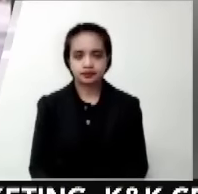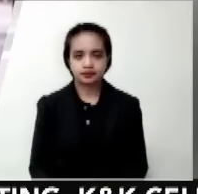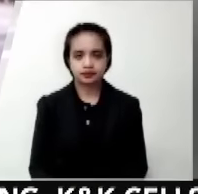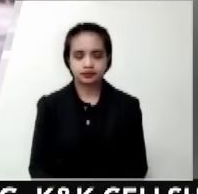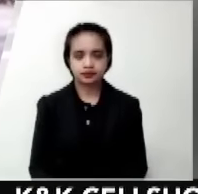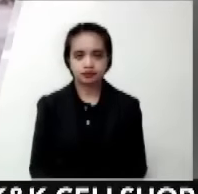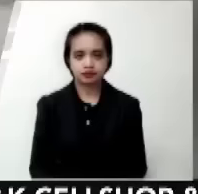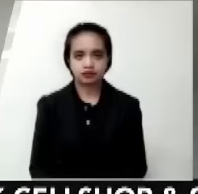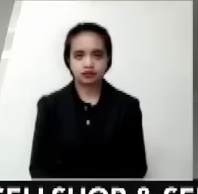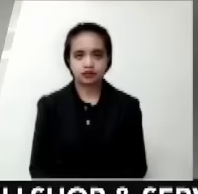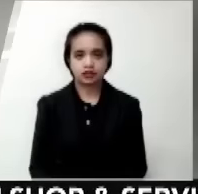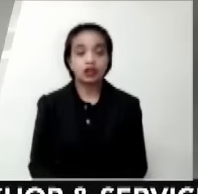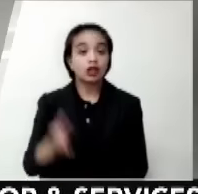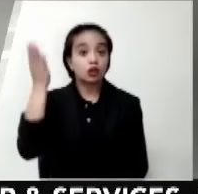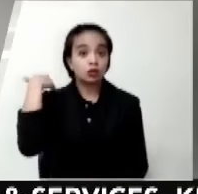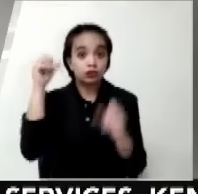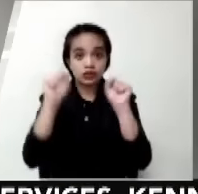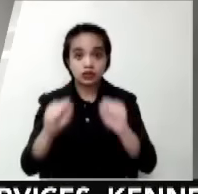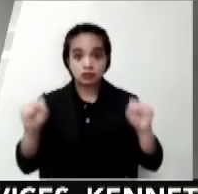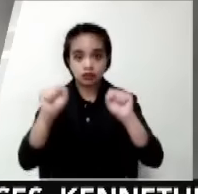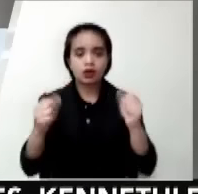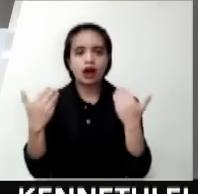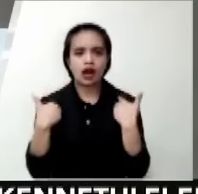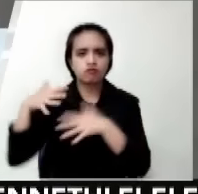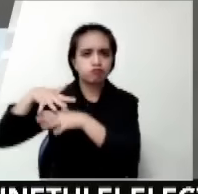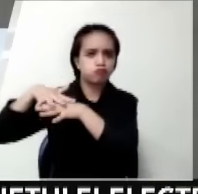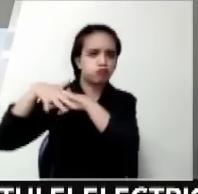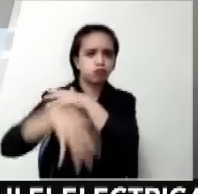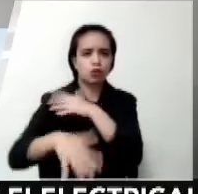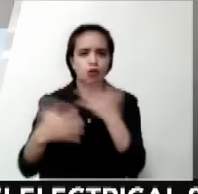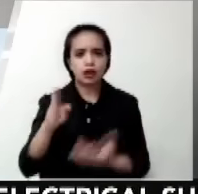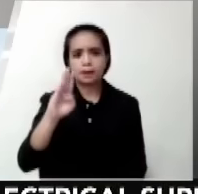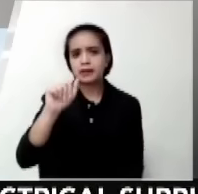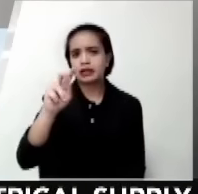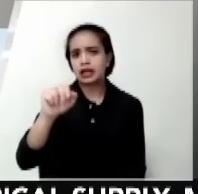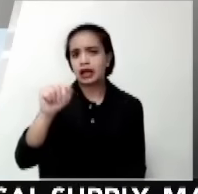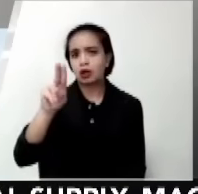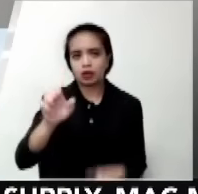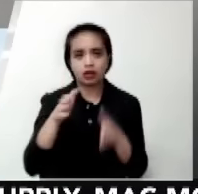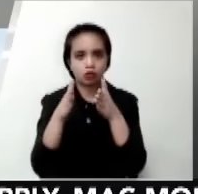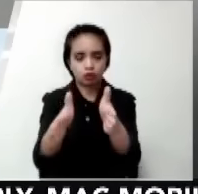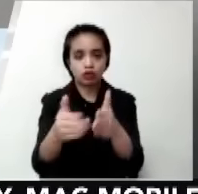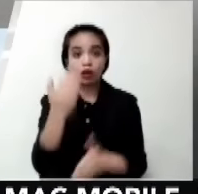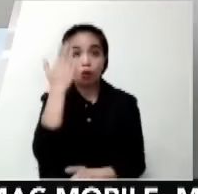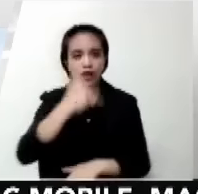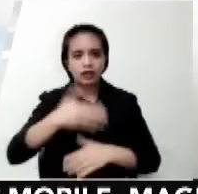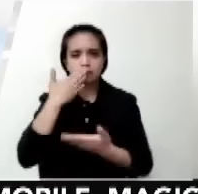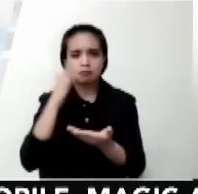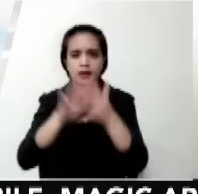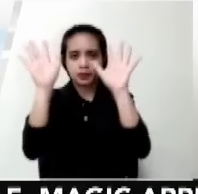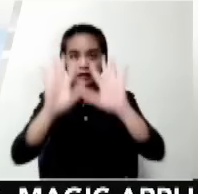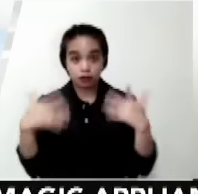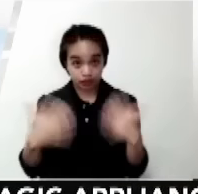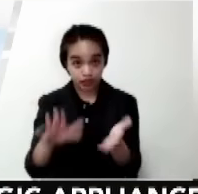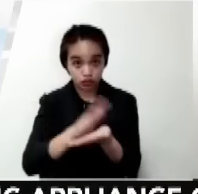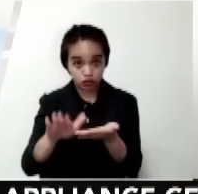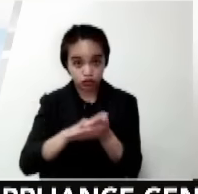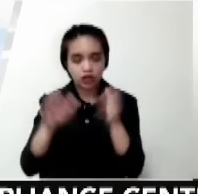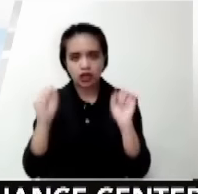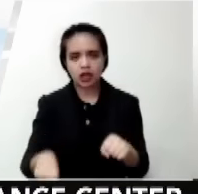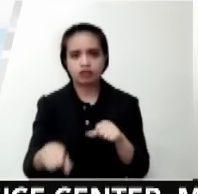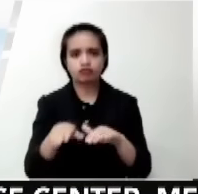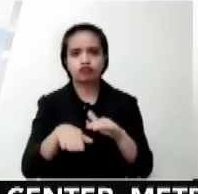Nitong Sabado naman ay nagka-landslide sa Banawi Mayuyo Road bunsod ng masamang panahon. Matapos ang clearing operations ay naging possible na rin ito bago mag-alas 6